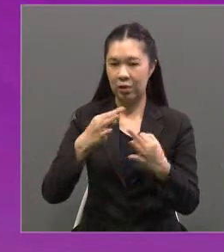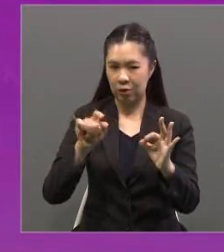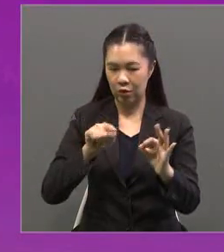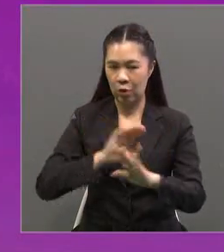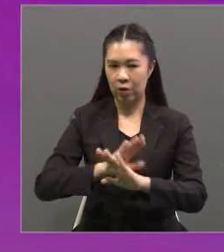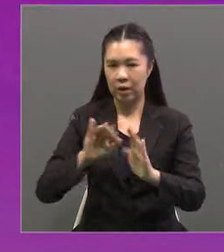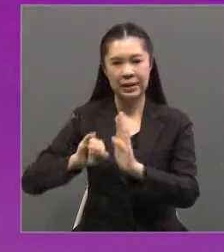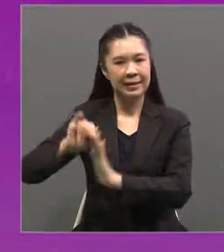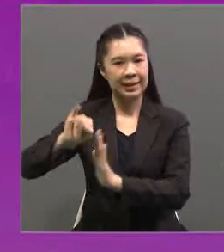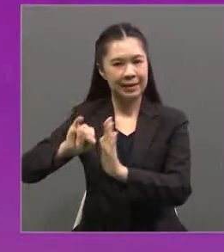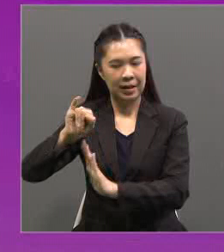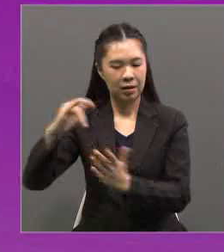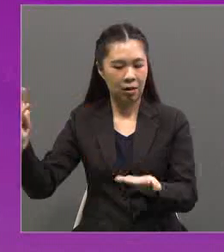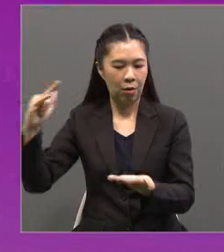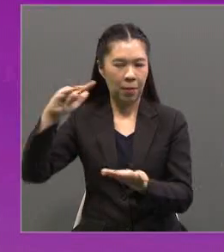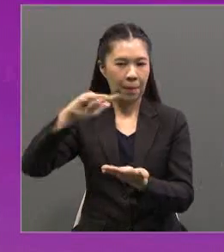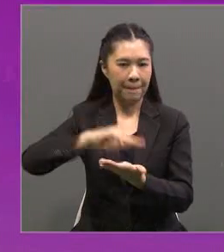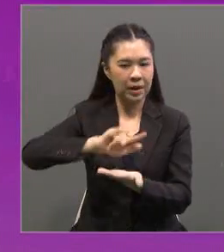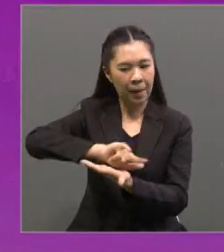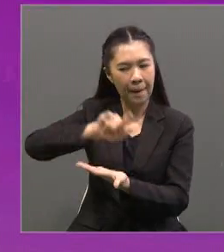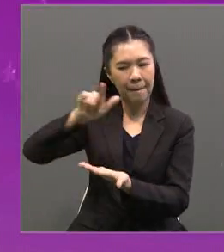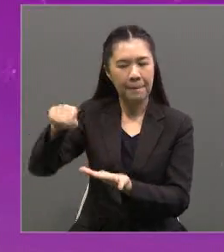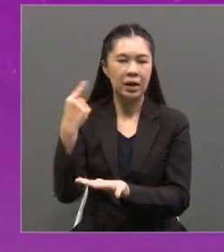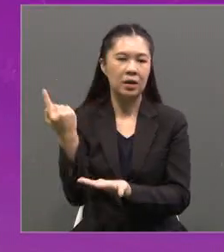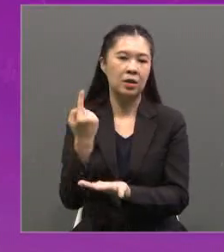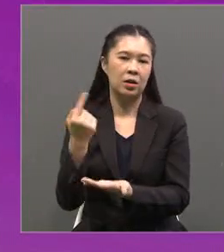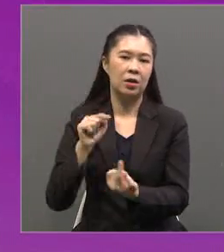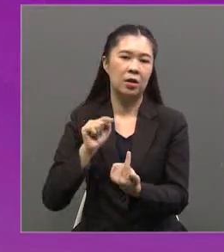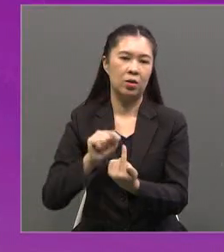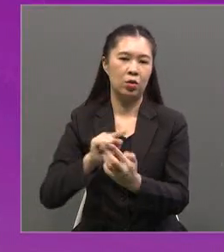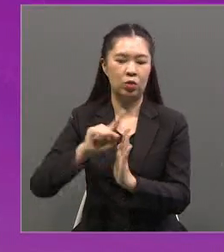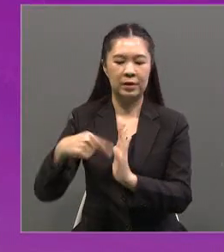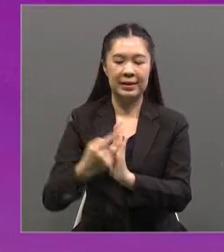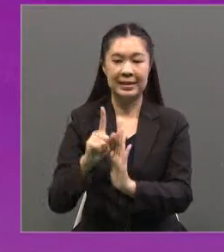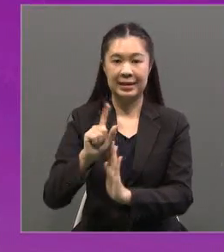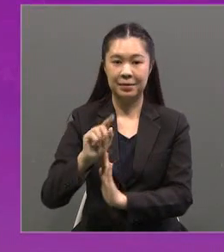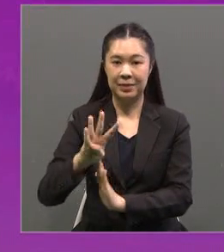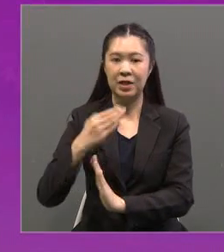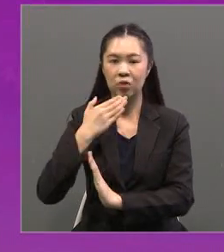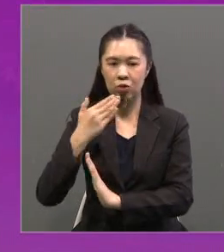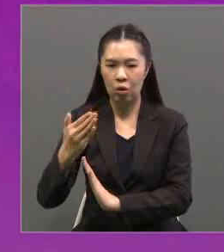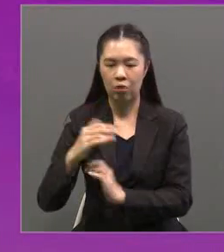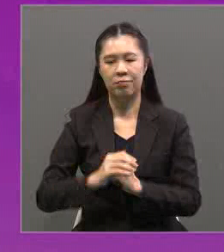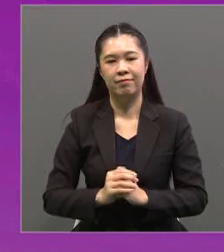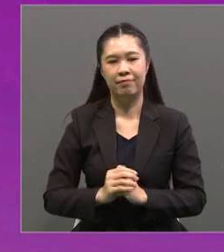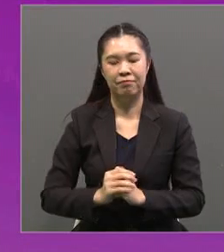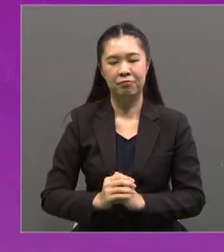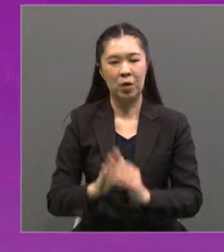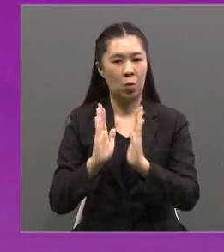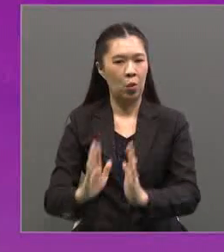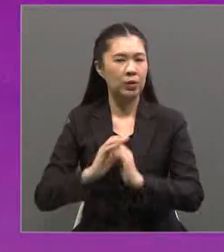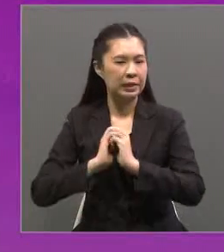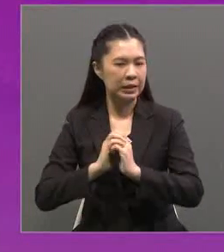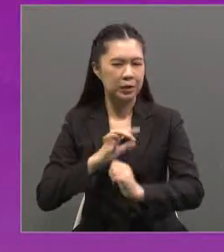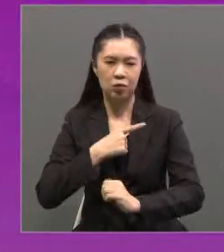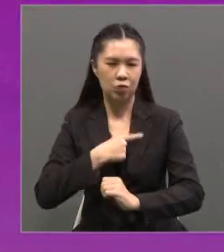นามบินเชียงใหม่นั้นมีไฟลท์บินได้ตลอด24ชั่วโมงเพราะว่าถือว่าเป็นแหล่งท่องเที่ยวยอดนิยมของชาวจีนและเพื่อในความสะดวกครับทั้